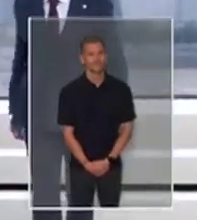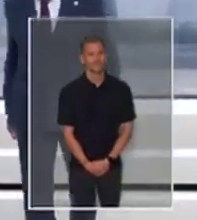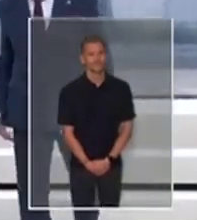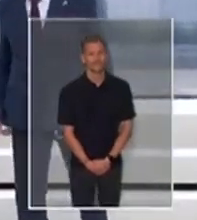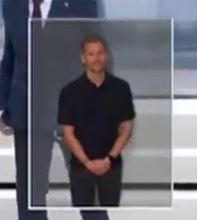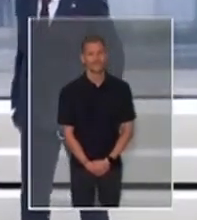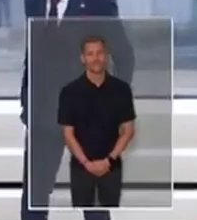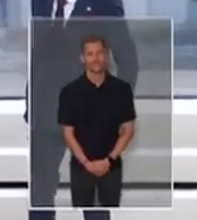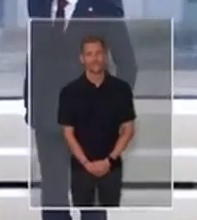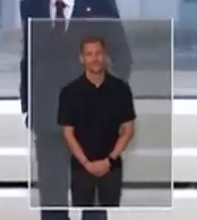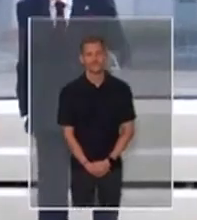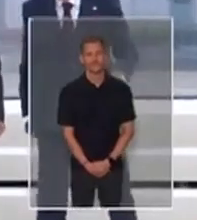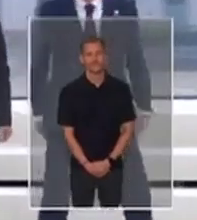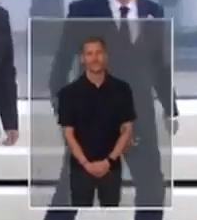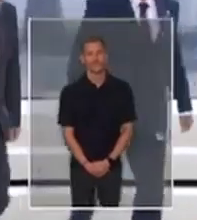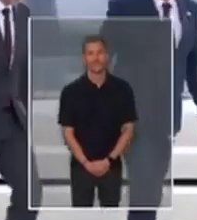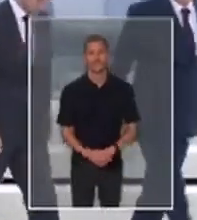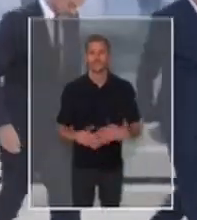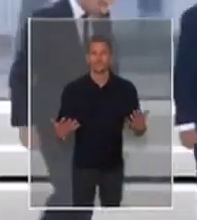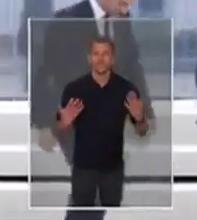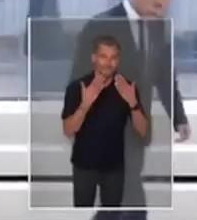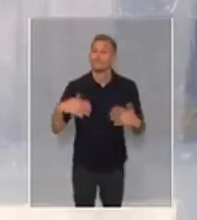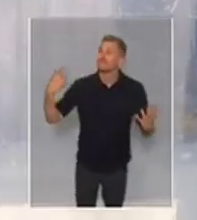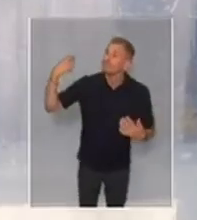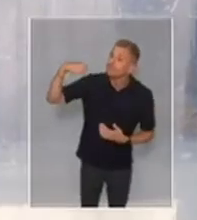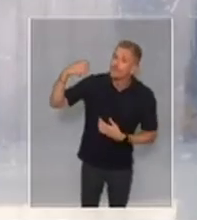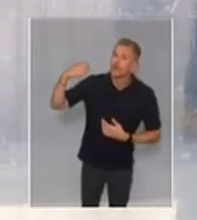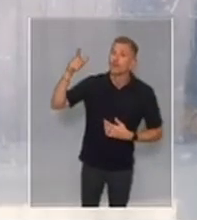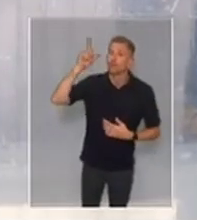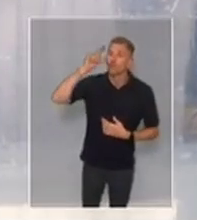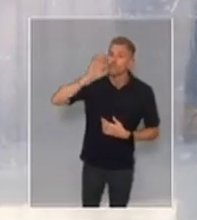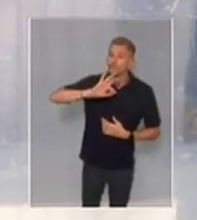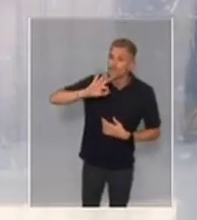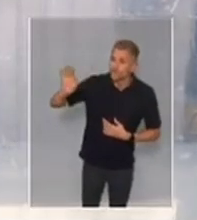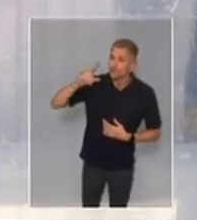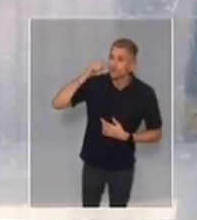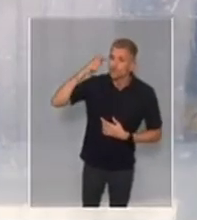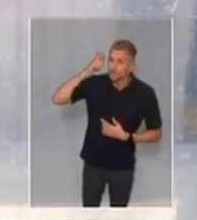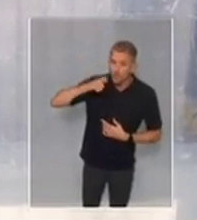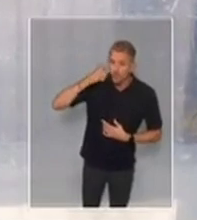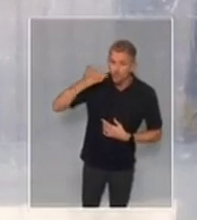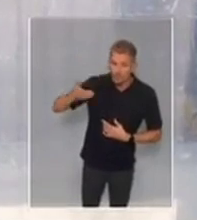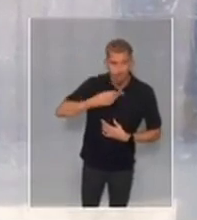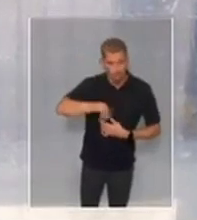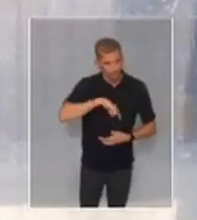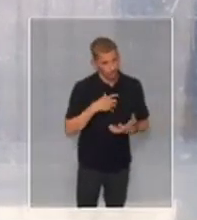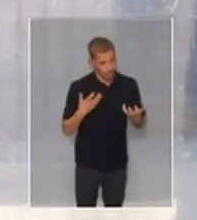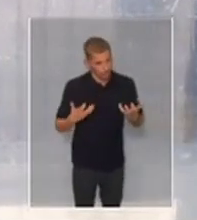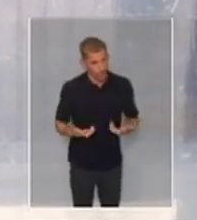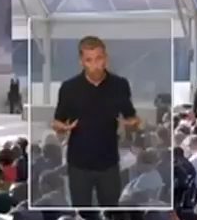langue française dans un monde en constante évolution. Notre ambition est de voir que ce 19e